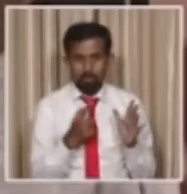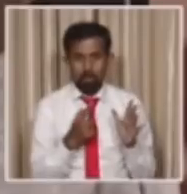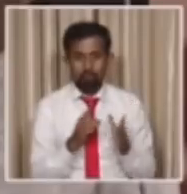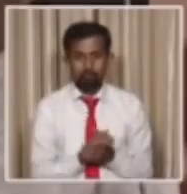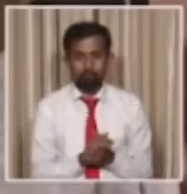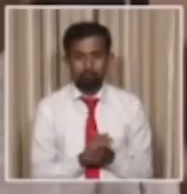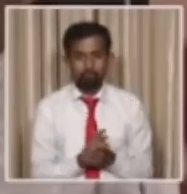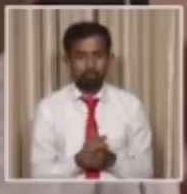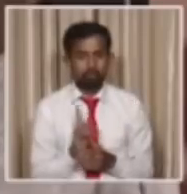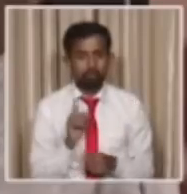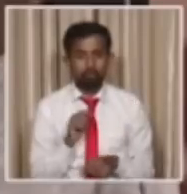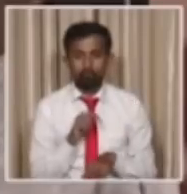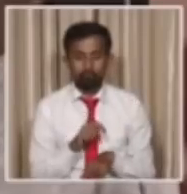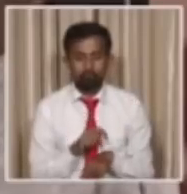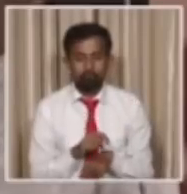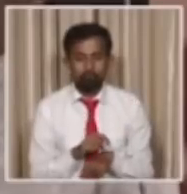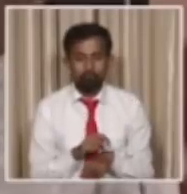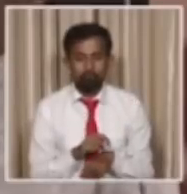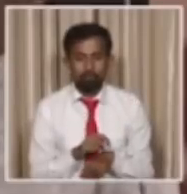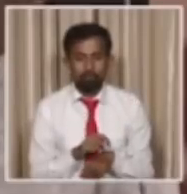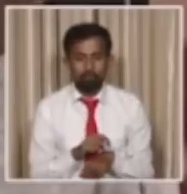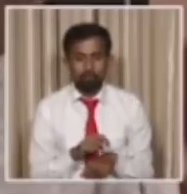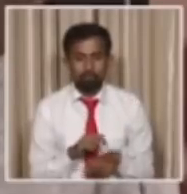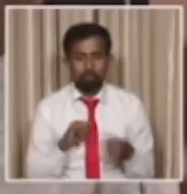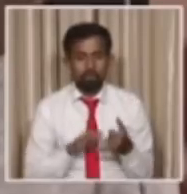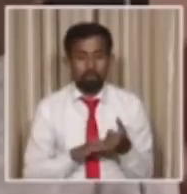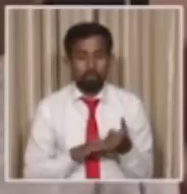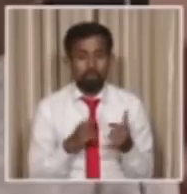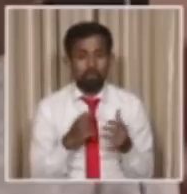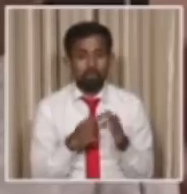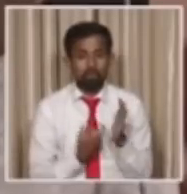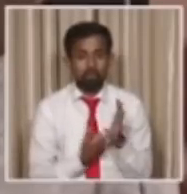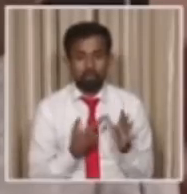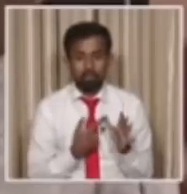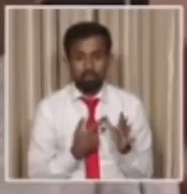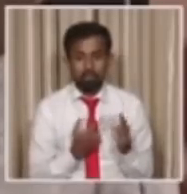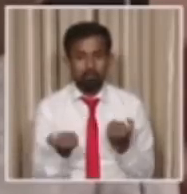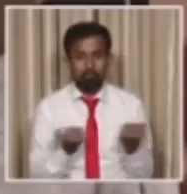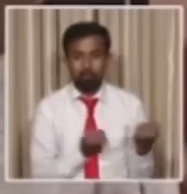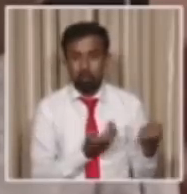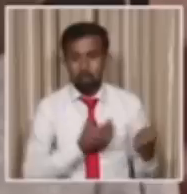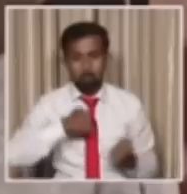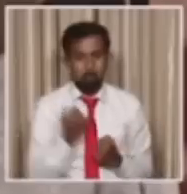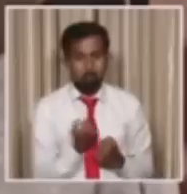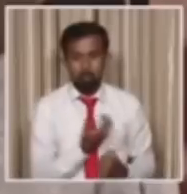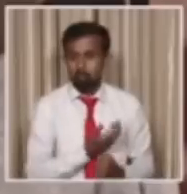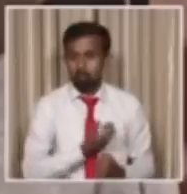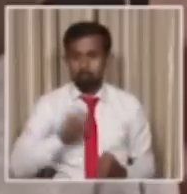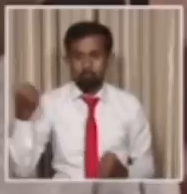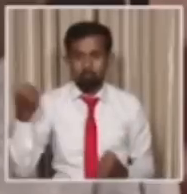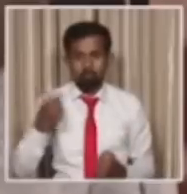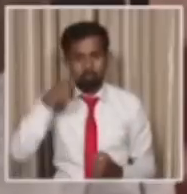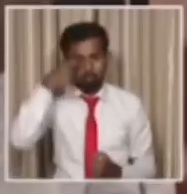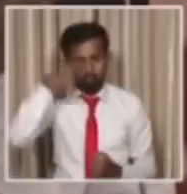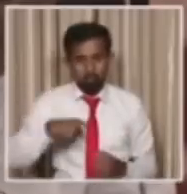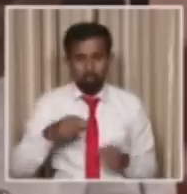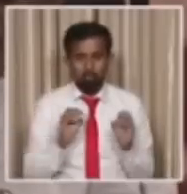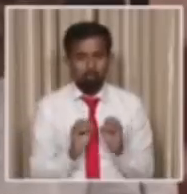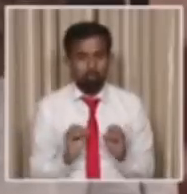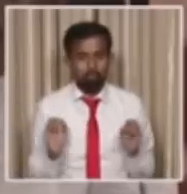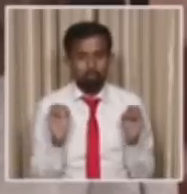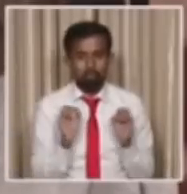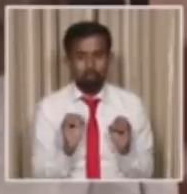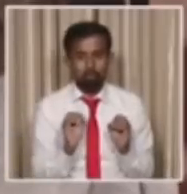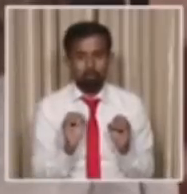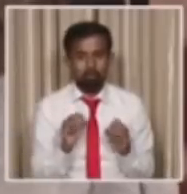කිසිම වෙලාවක සහරා ජස්මින්ව වාහනයක දාගෙන පැහැරගෙන ගියා කියන එකට සාක්ෂි නැහැ.